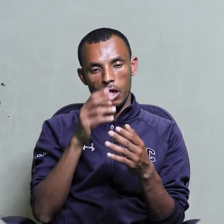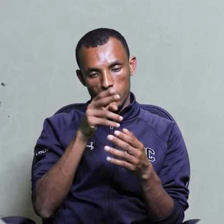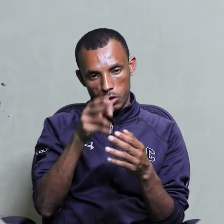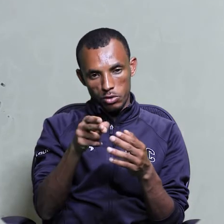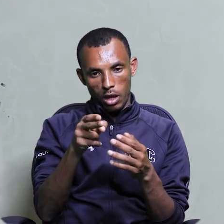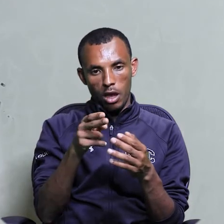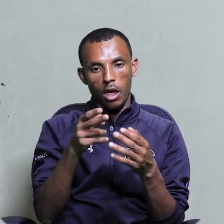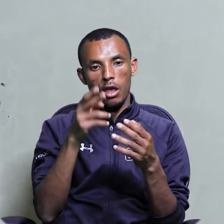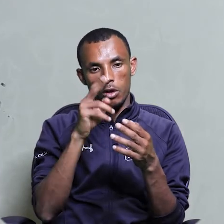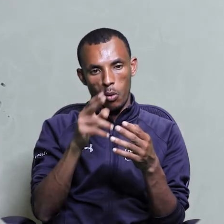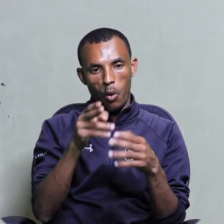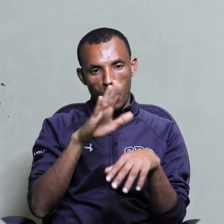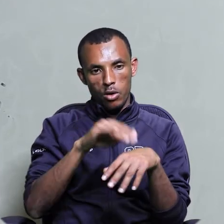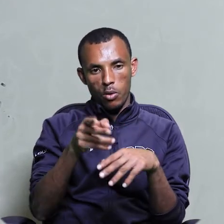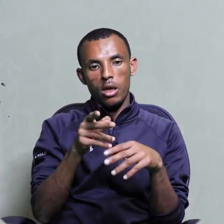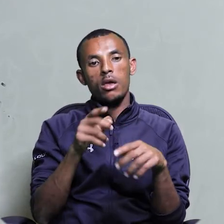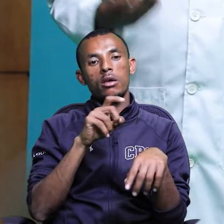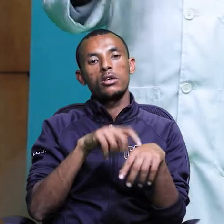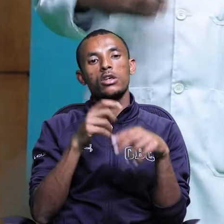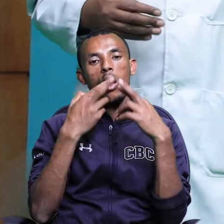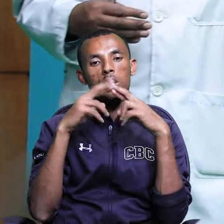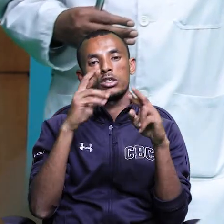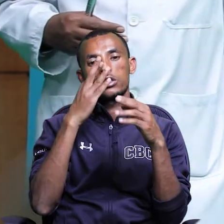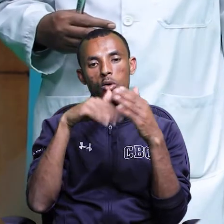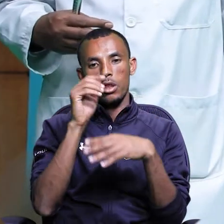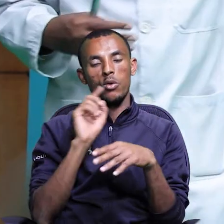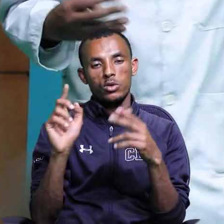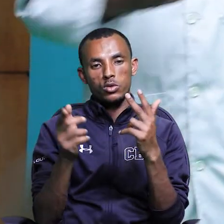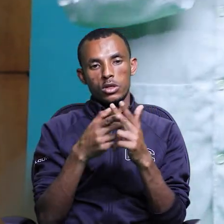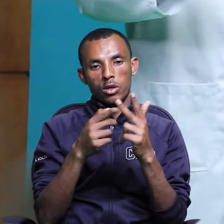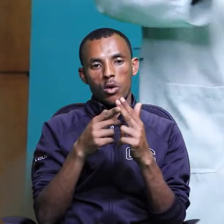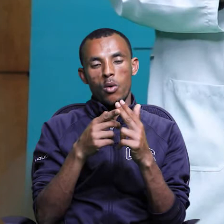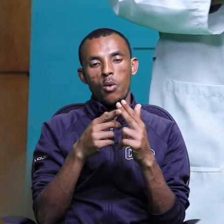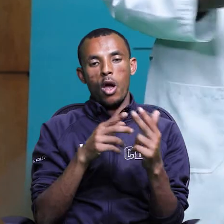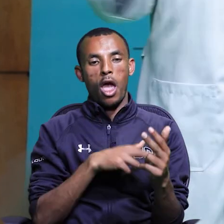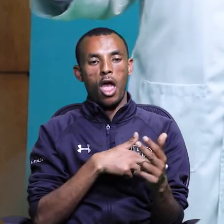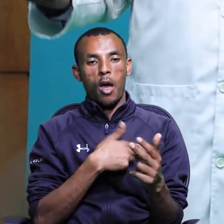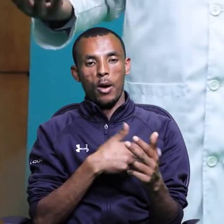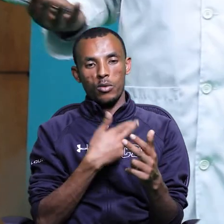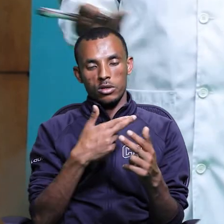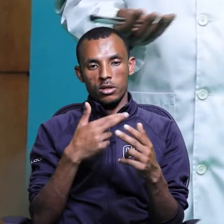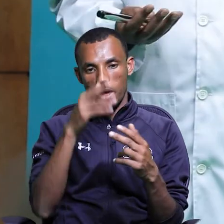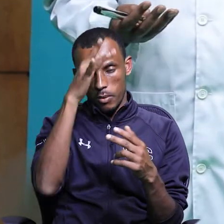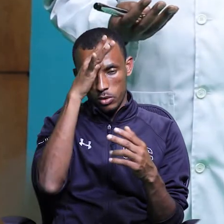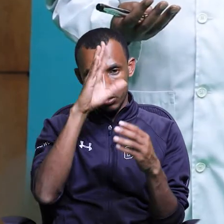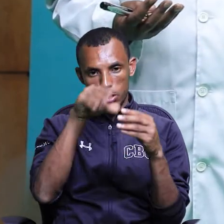ጊዜ አዋጆችንም ሁሉ እያወጣ ነው። ሶስተኛው የእምነት አባቶች አካባቢ የሚሰጠው መግለጫ